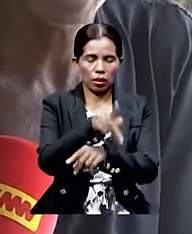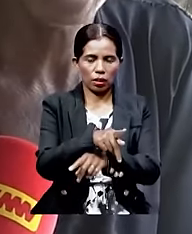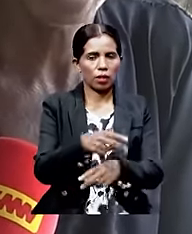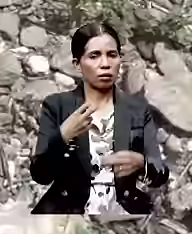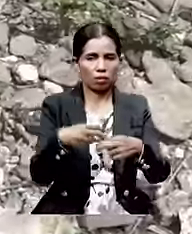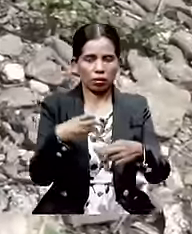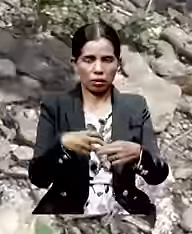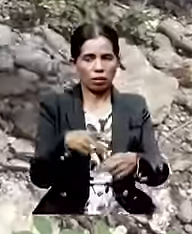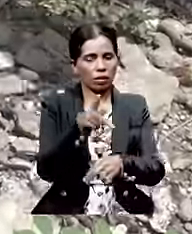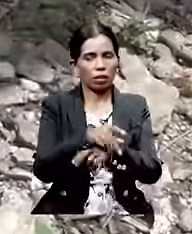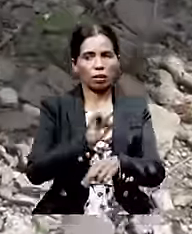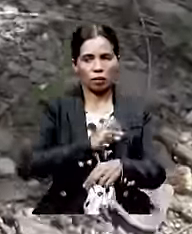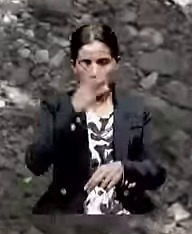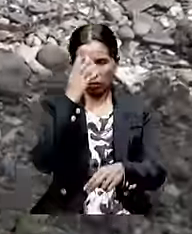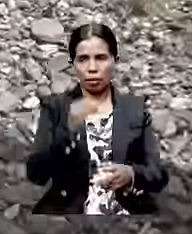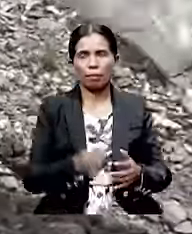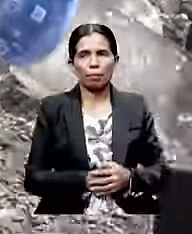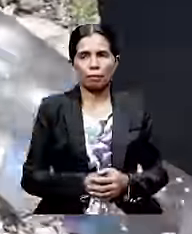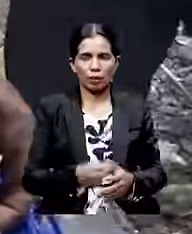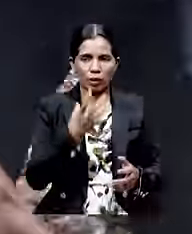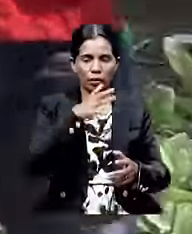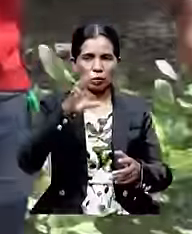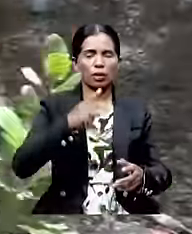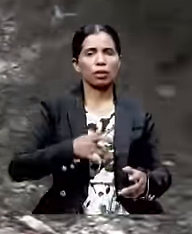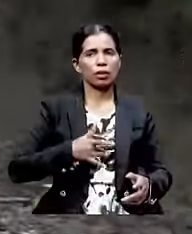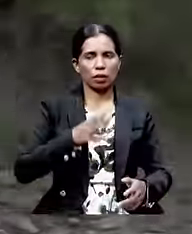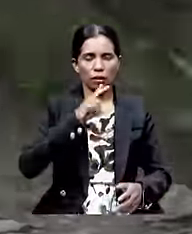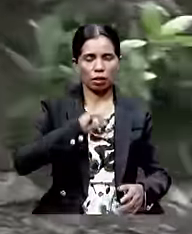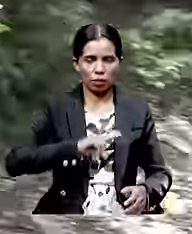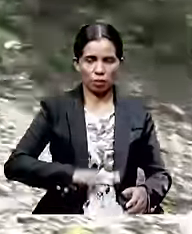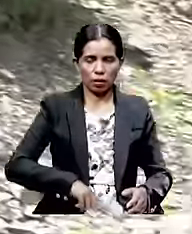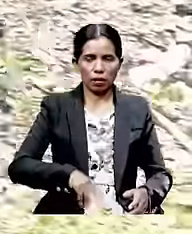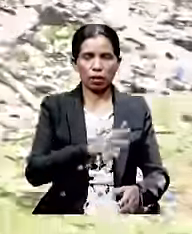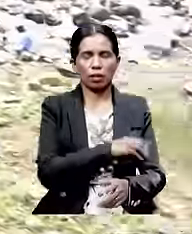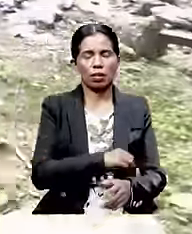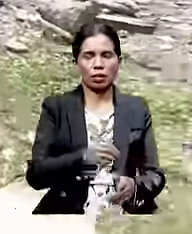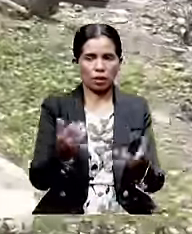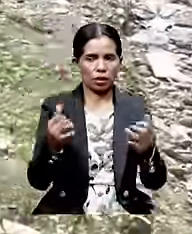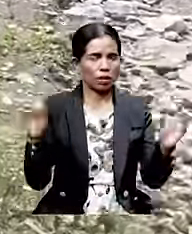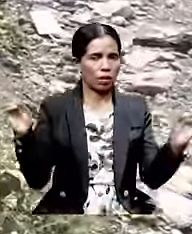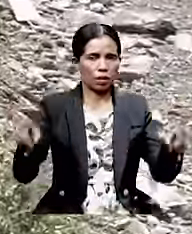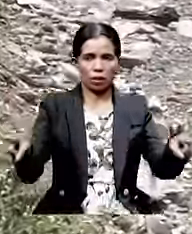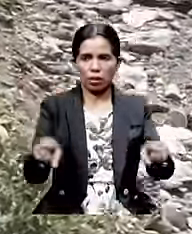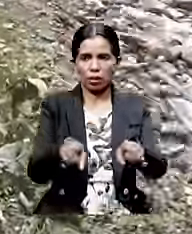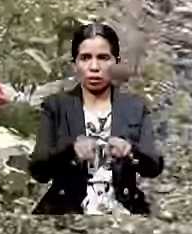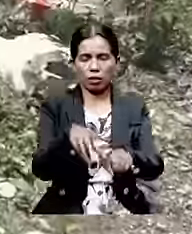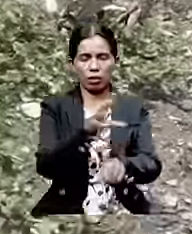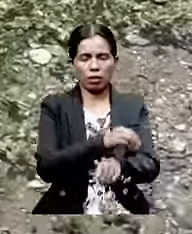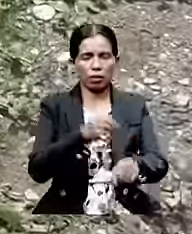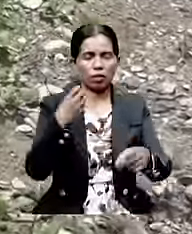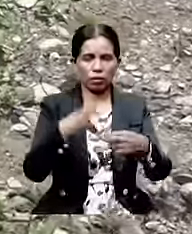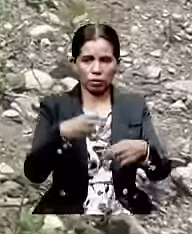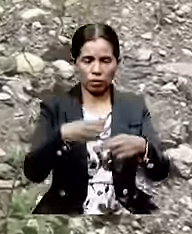pola. Maski lorong mana senti hamlaha, no hamrok, ida ne lasai hanesan obstakulu